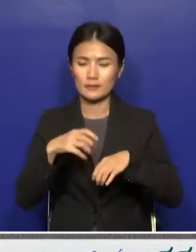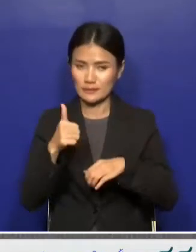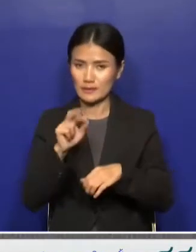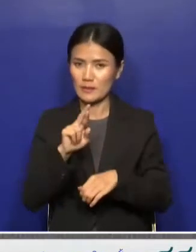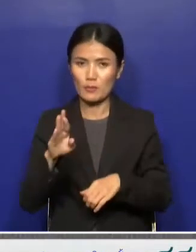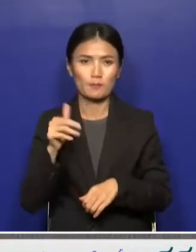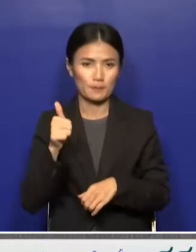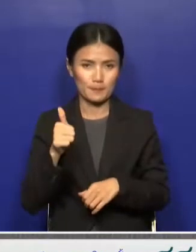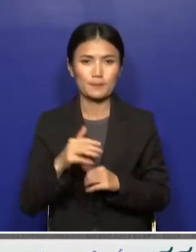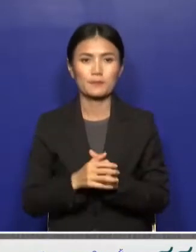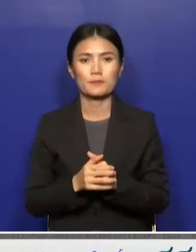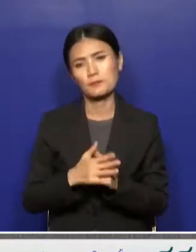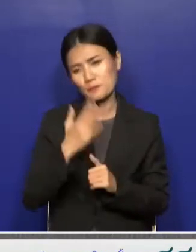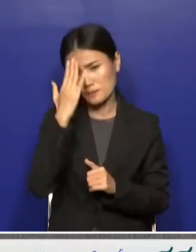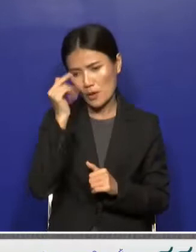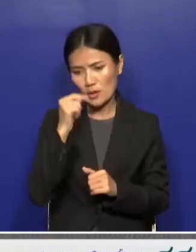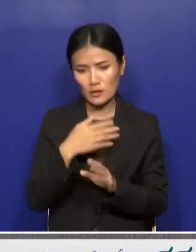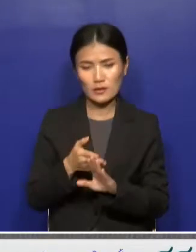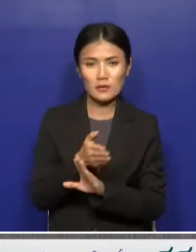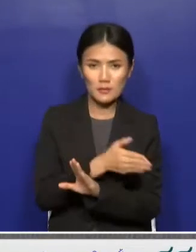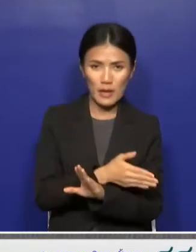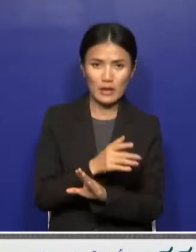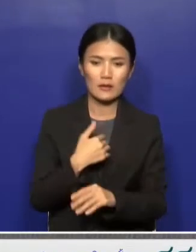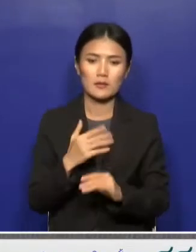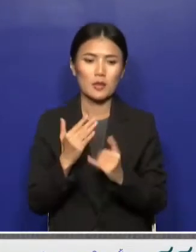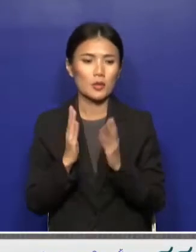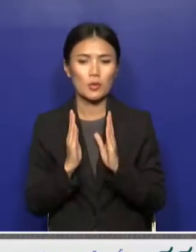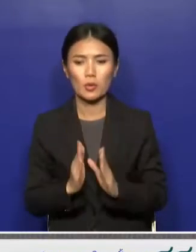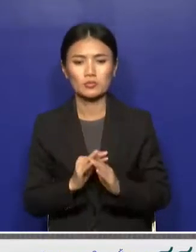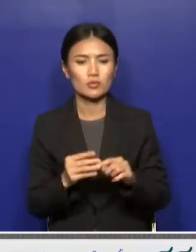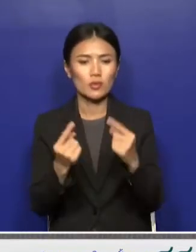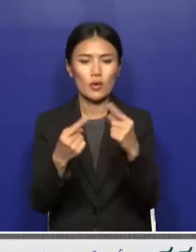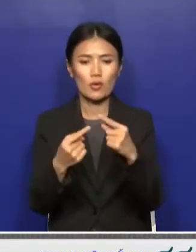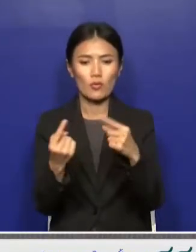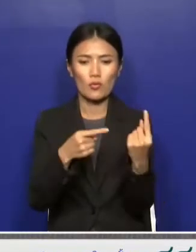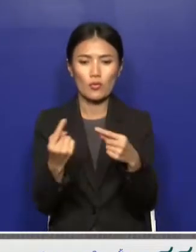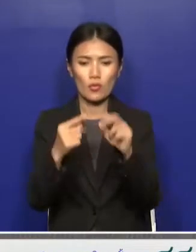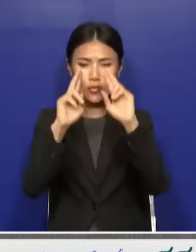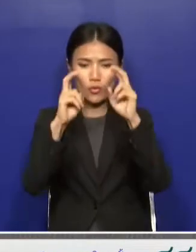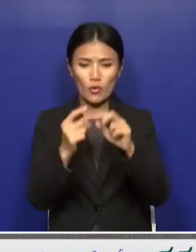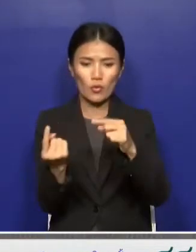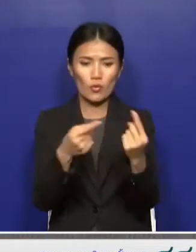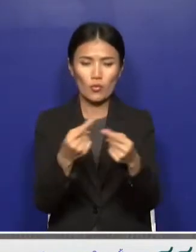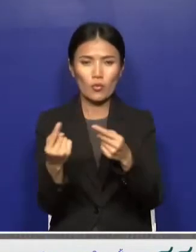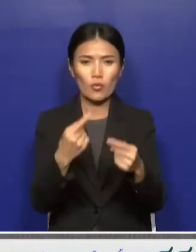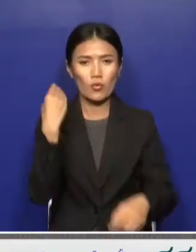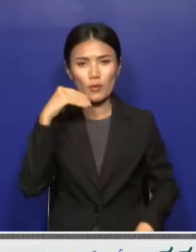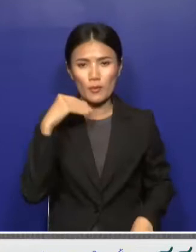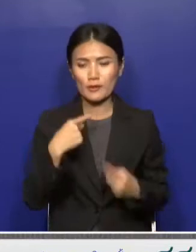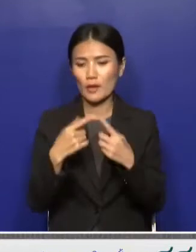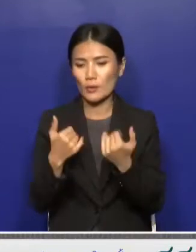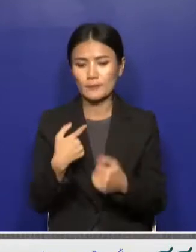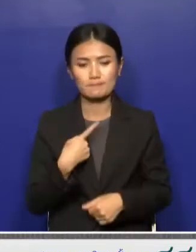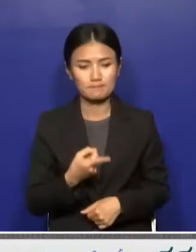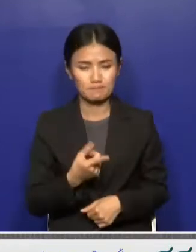านั้นเนี่ยเรามักจะได้ยินได้ฟังแต่การโต้แย้งกันนะครับในประเด็นต่างๆซึ่ง